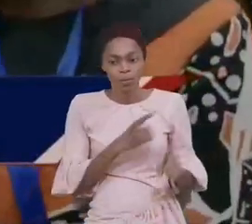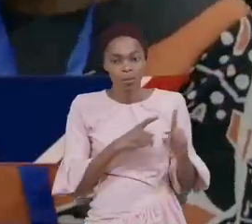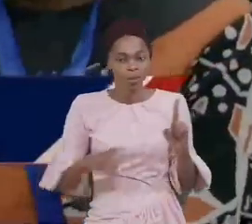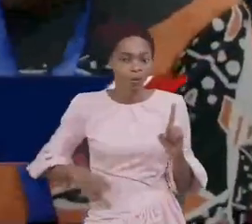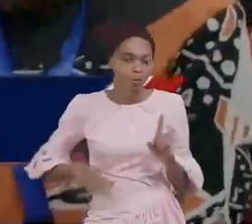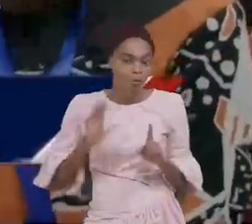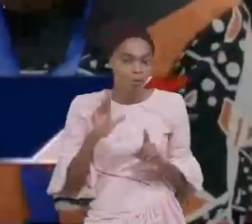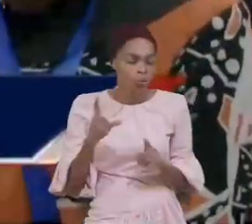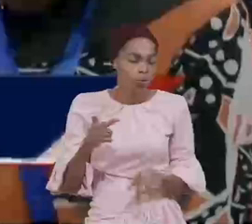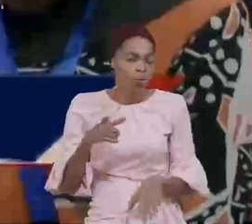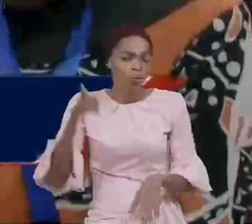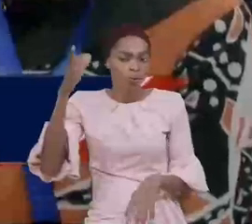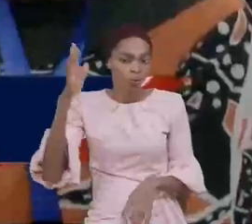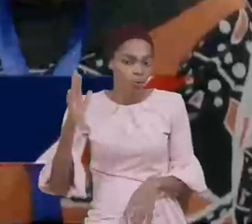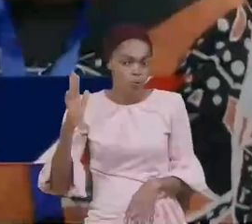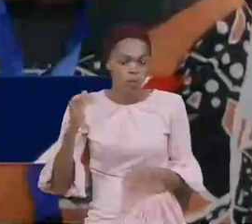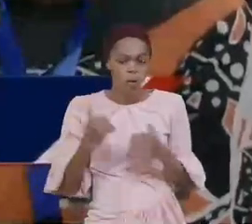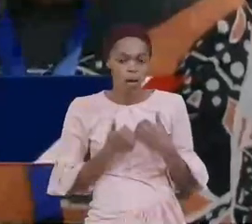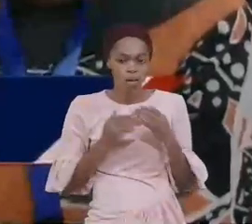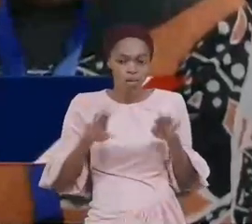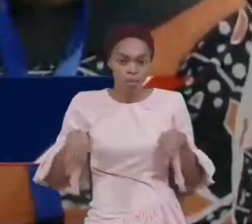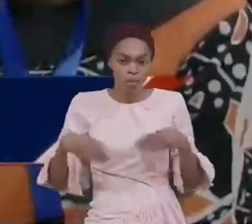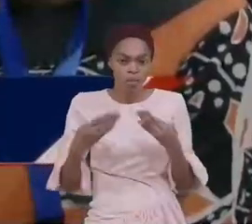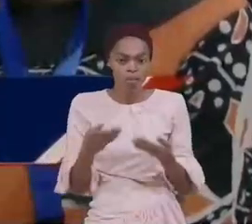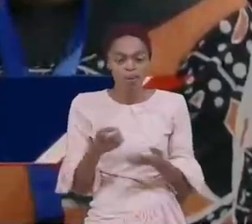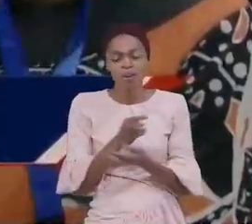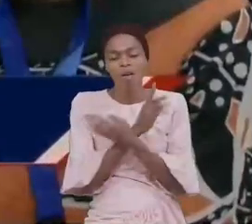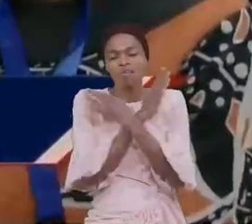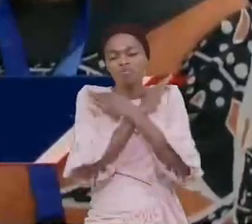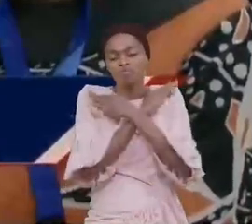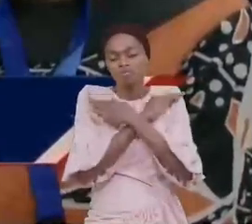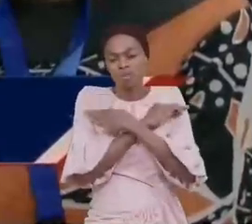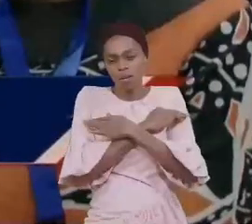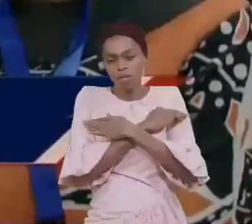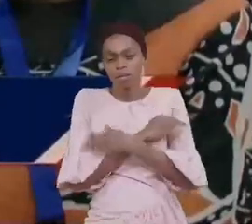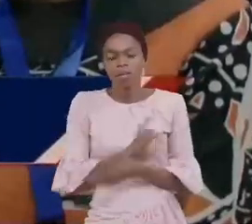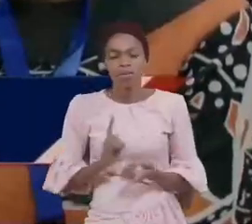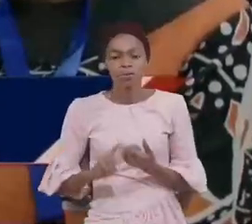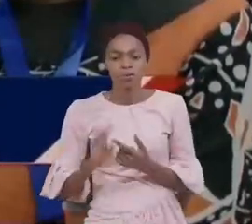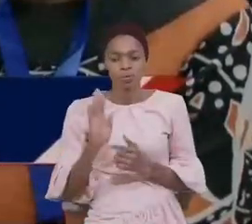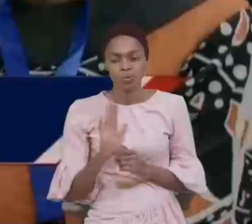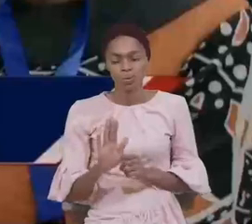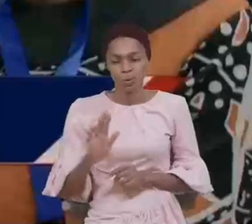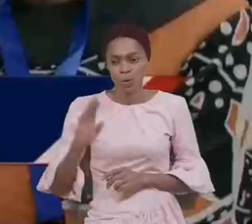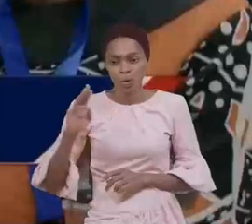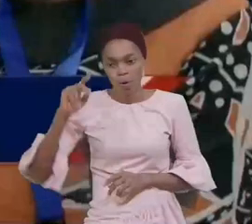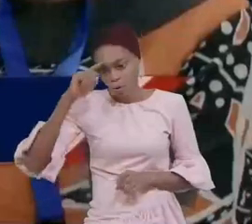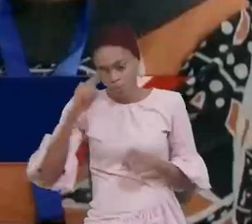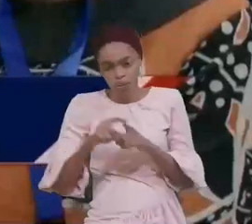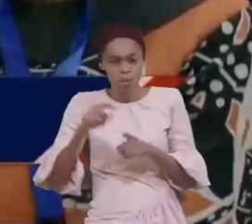22, chapitre 22, verset 4. Maintenant que l'Éternel votre Dieu a accordé du repos à vos